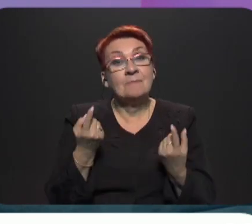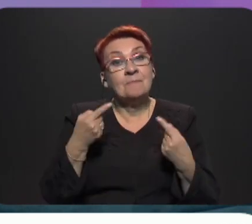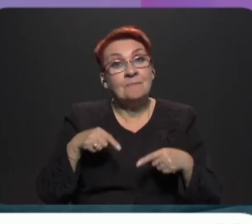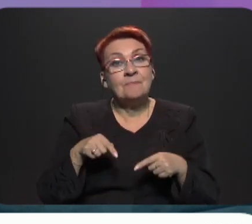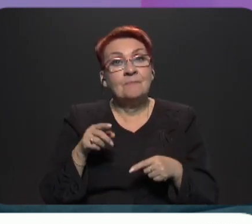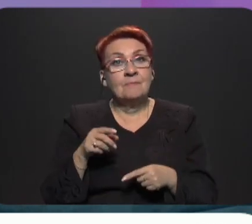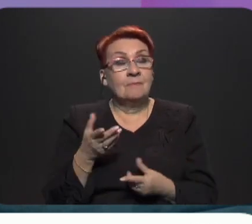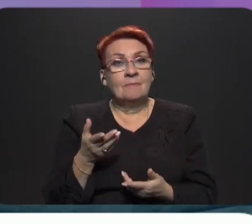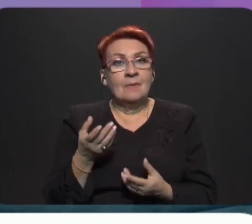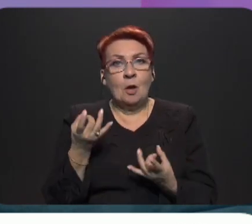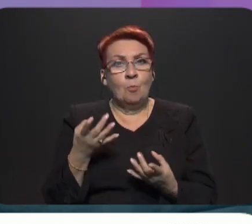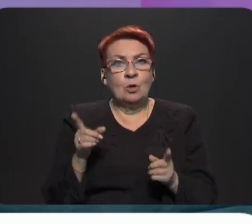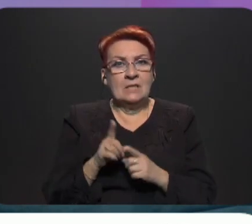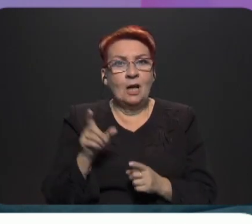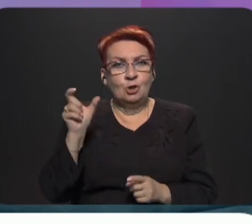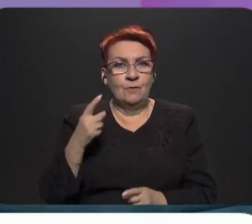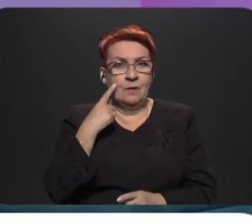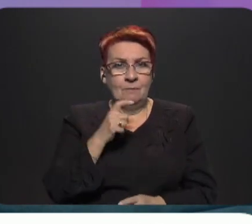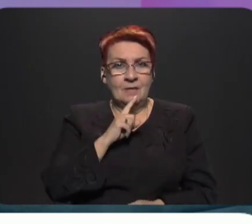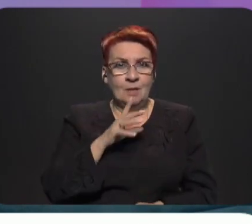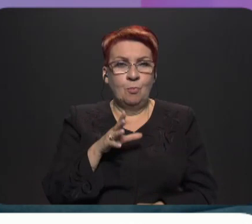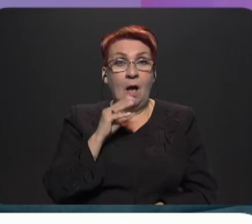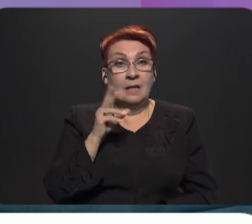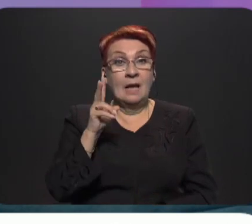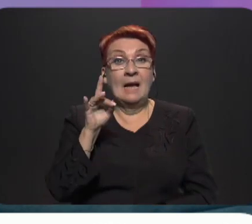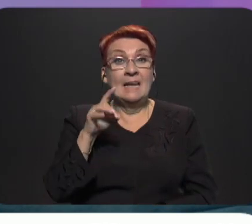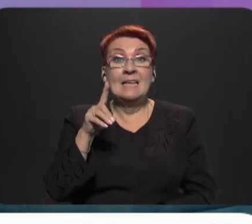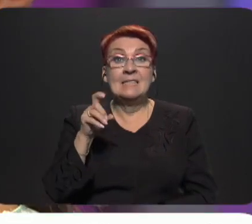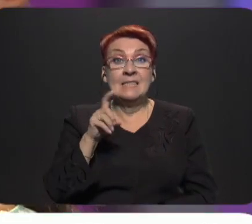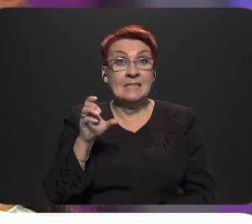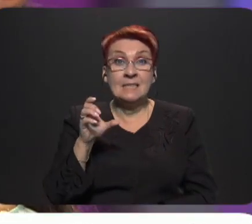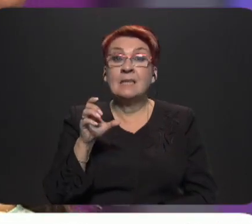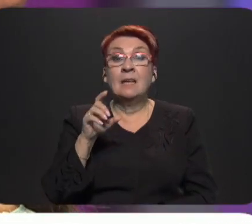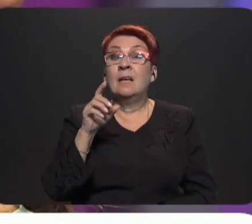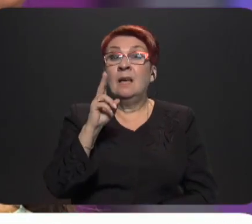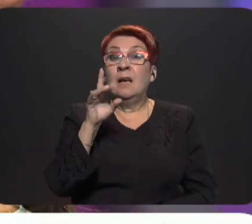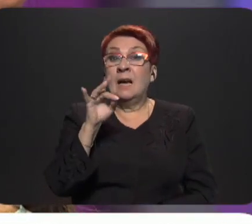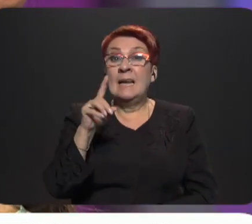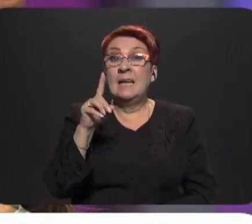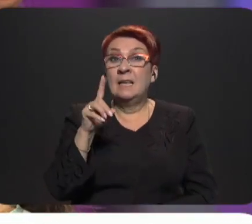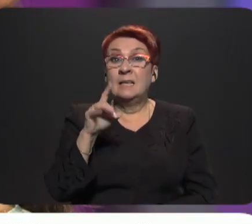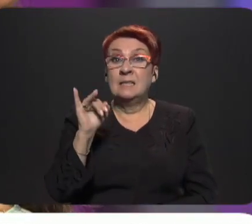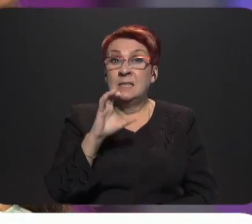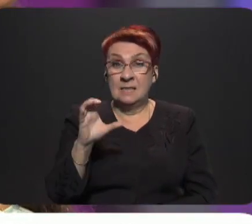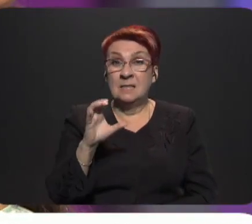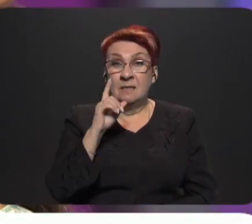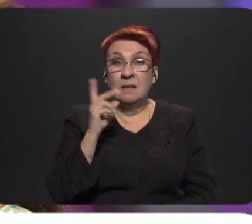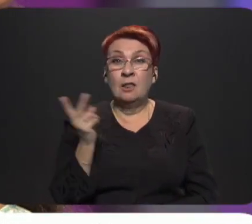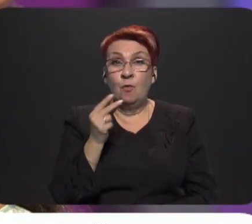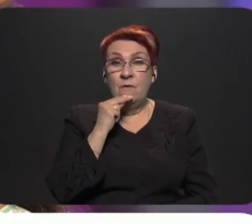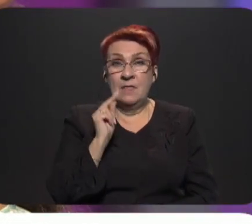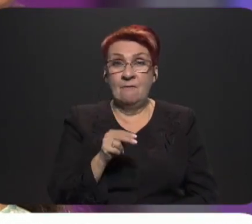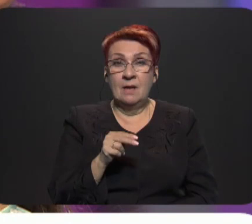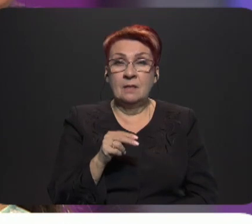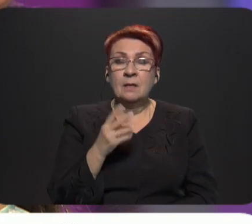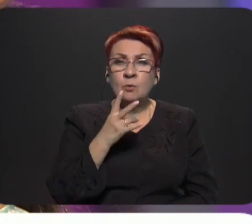что просто так человек не будет называть. То есть, а в кризисе всегда виноваты двое. Поэтому нужно посмотреть, что